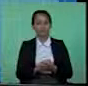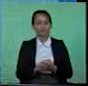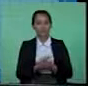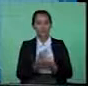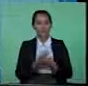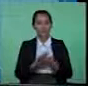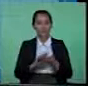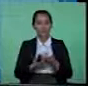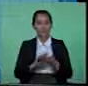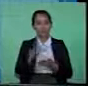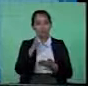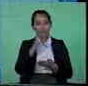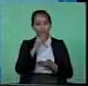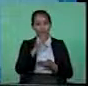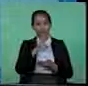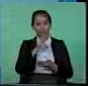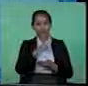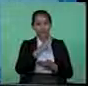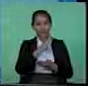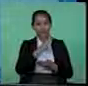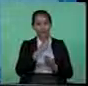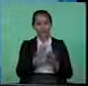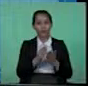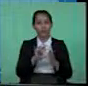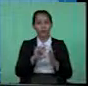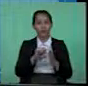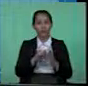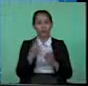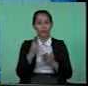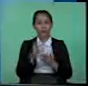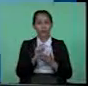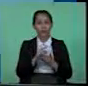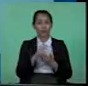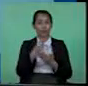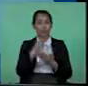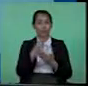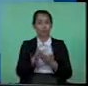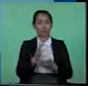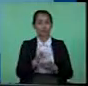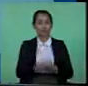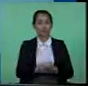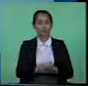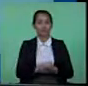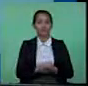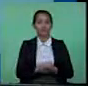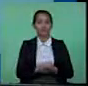Yozishga ulgurgan bo'lsangiz, darsligimizdagi ikkinchi topshiriqni ko'rib chiqamiz.